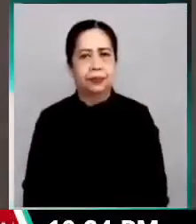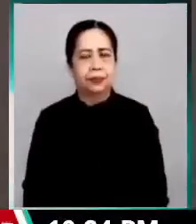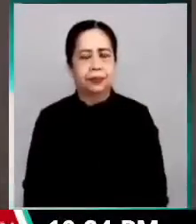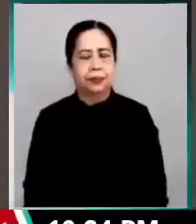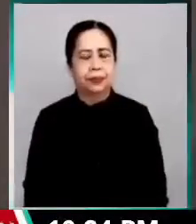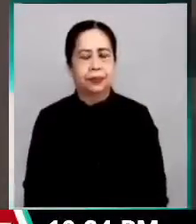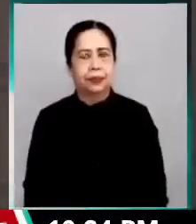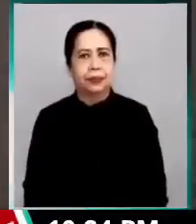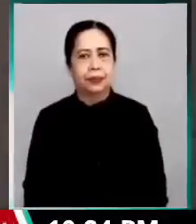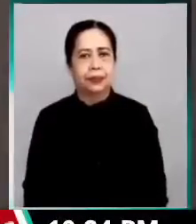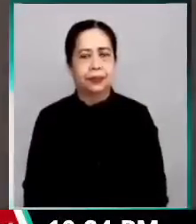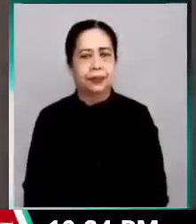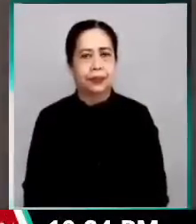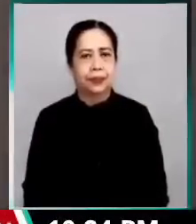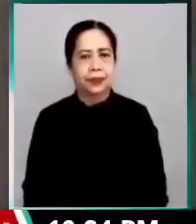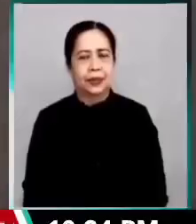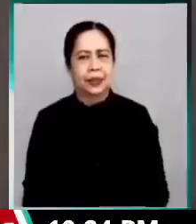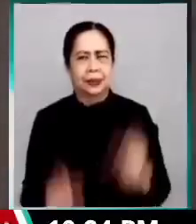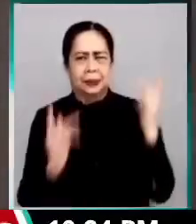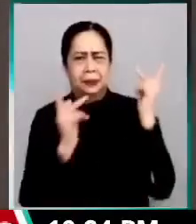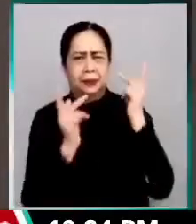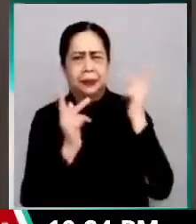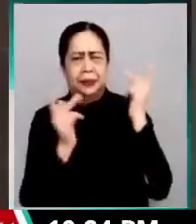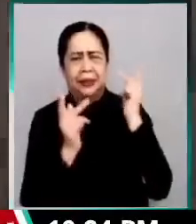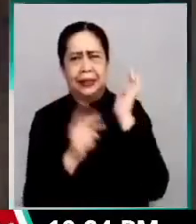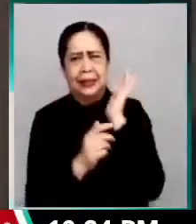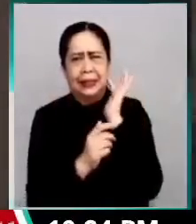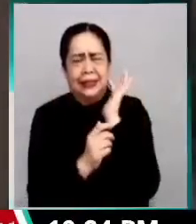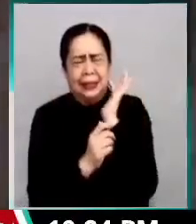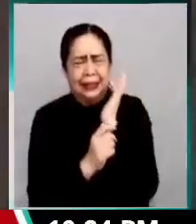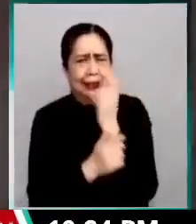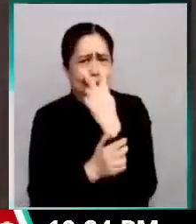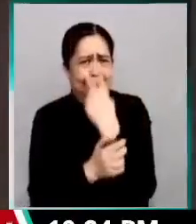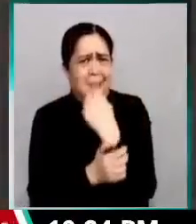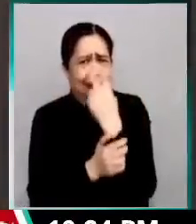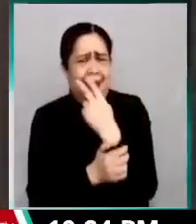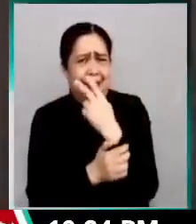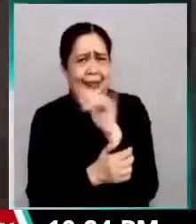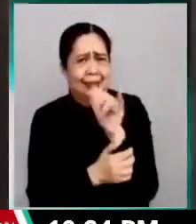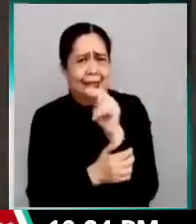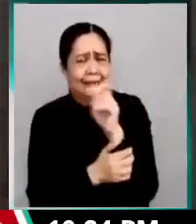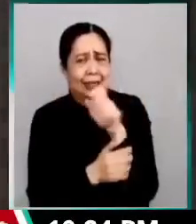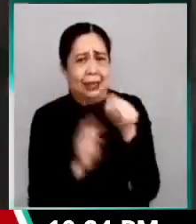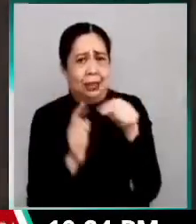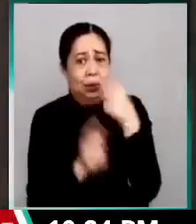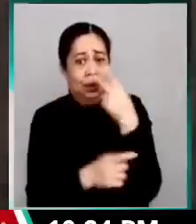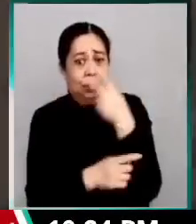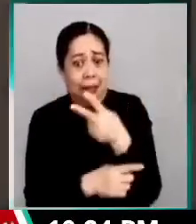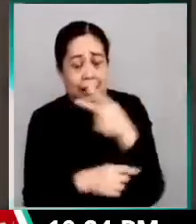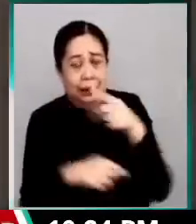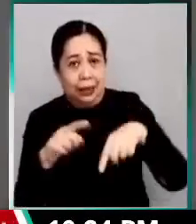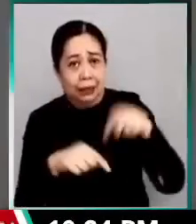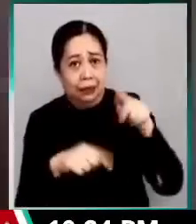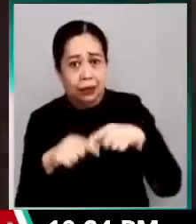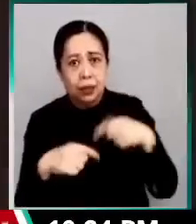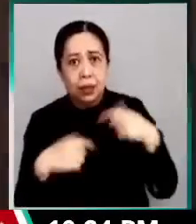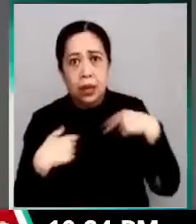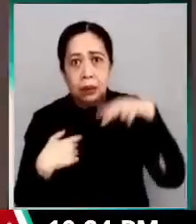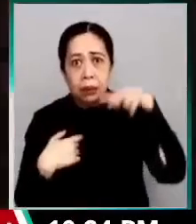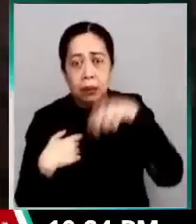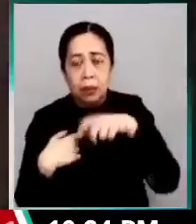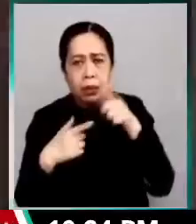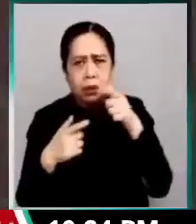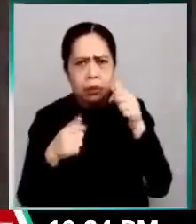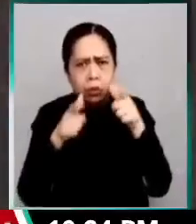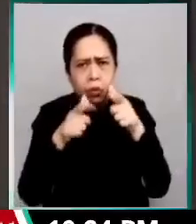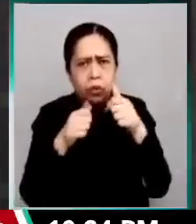Sa sobrang sakit ng kanyang tenga, napaiyak na si Janine. Nang tingnan ang kanyang mga kaibigan, may nakitang tila paan ng